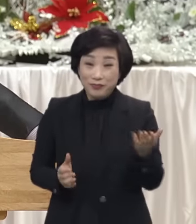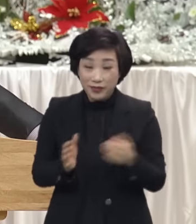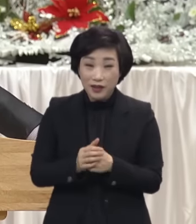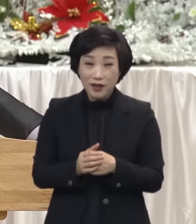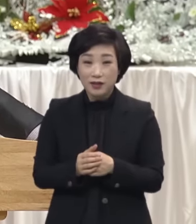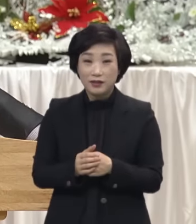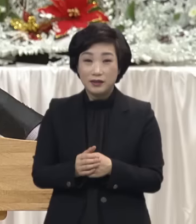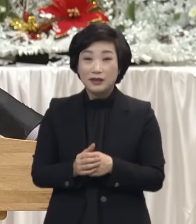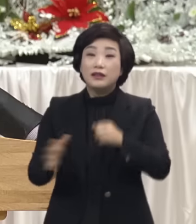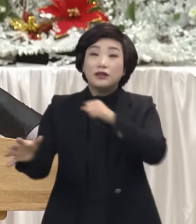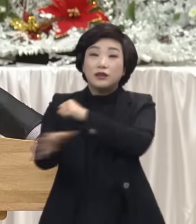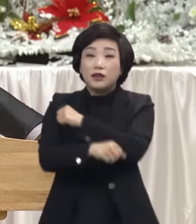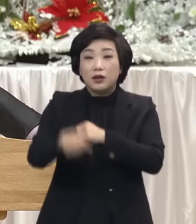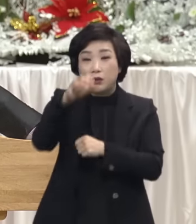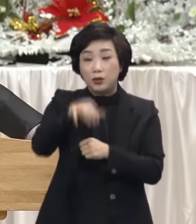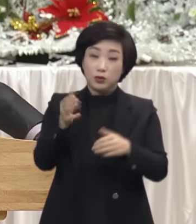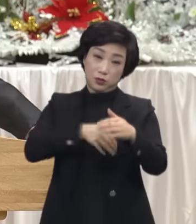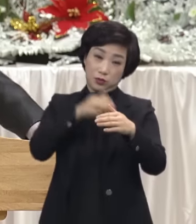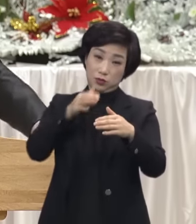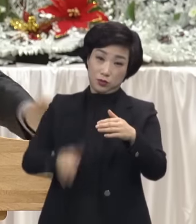타작마당은 공의롭습니다.